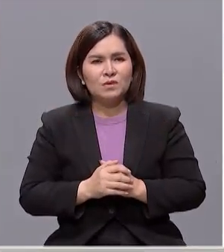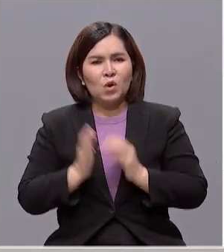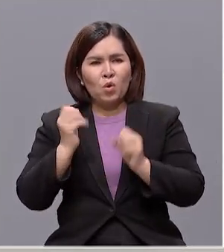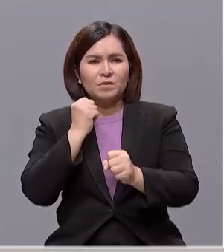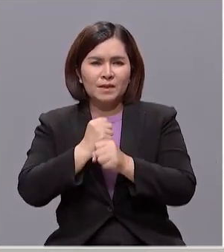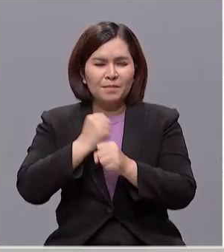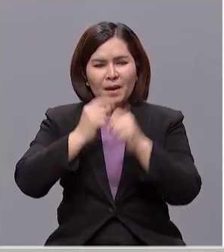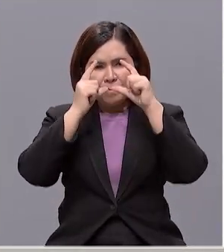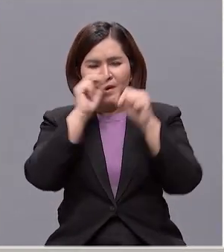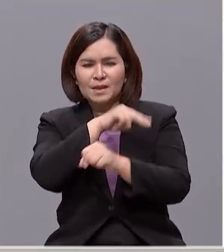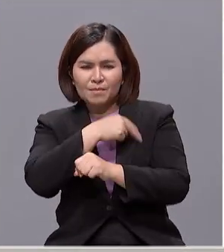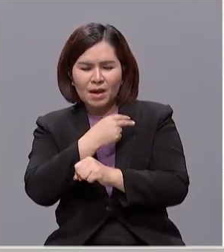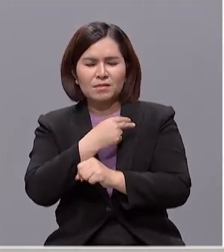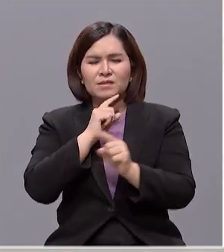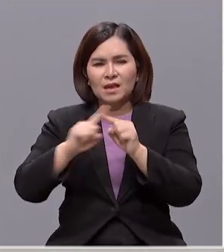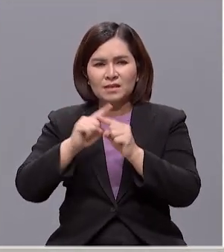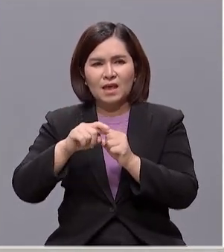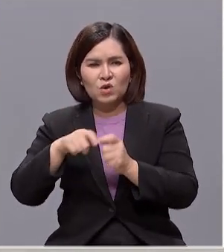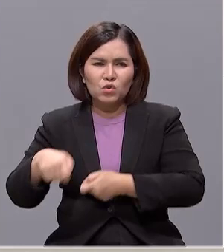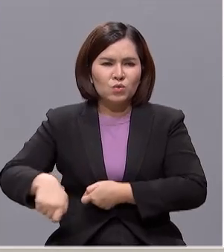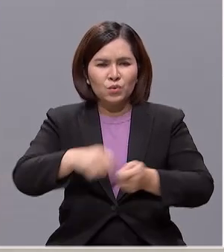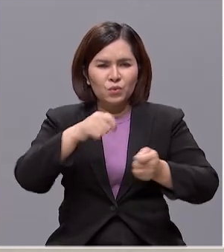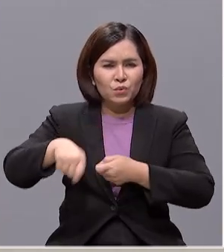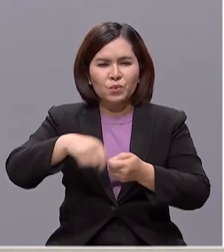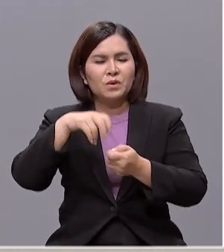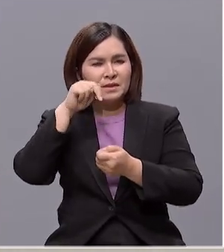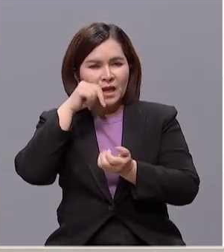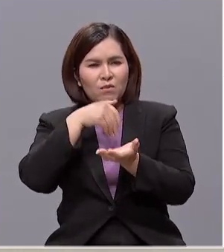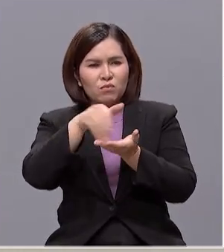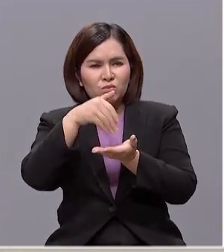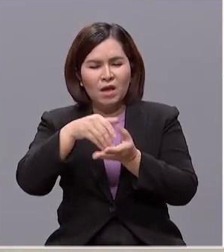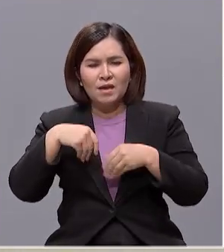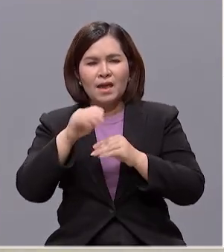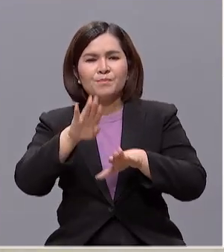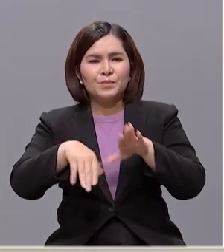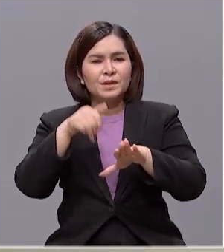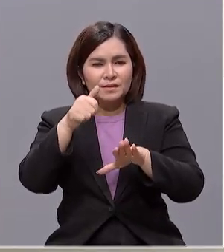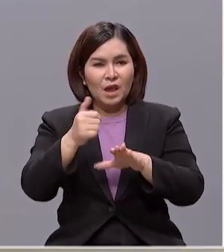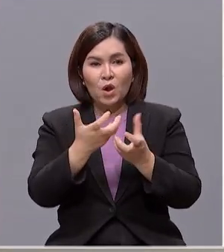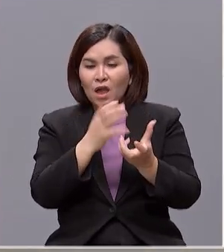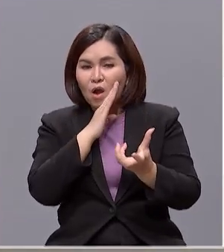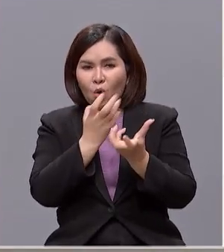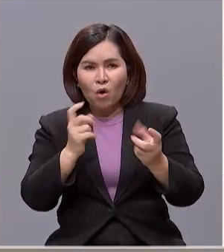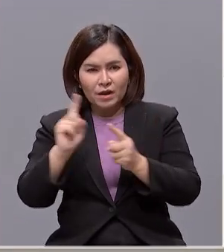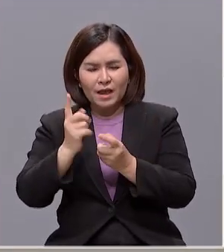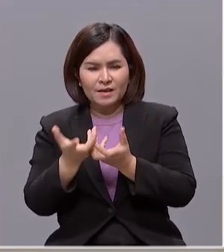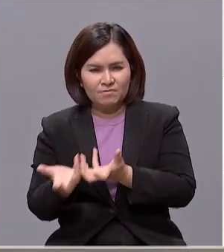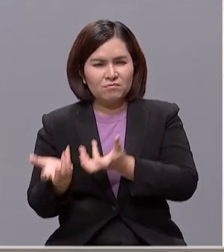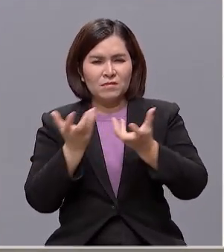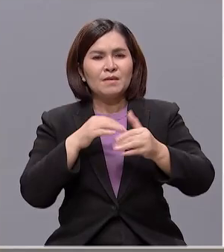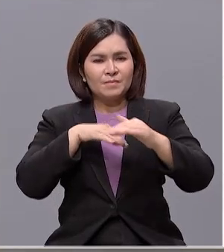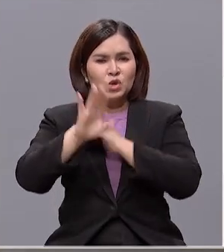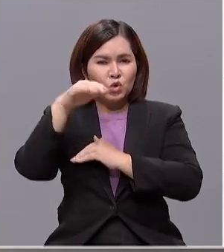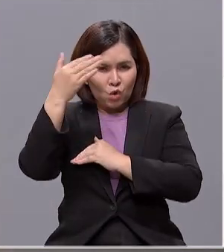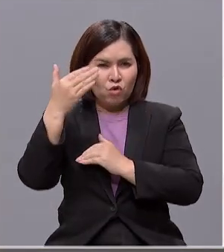ก็ช่วยกันค่ะคุณผู้ชมวิดน้ำออกรีดน้ำออกจากพื้นทางเดินอาคารของอะไรที่พอจะเก็บได้เก็บหนีมวล